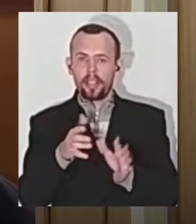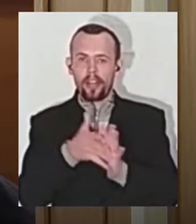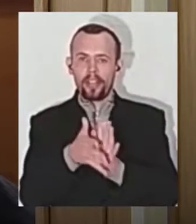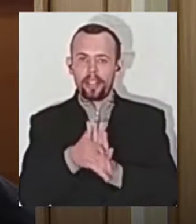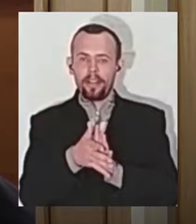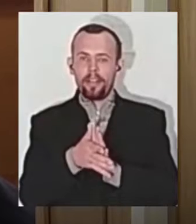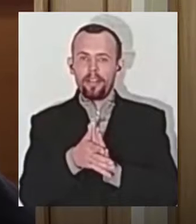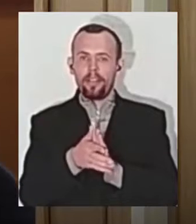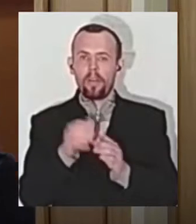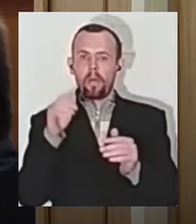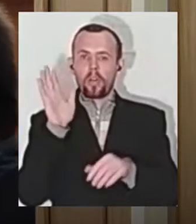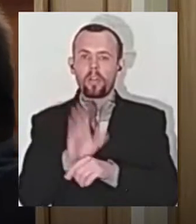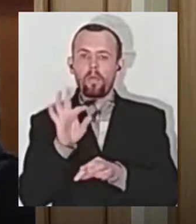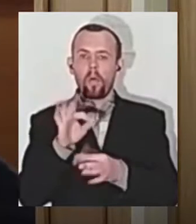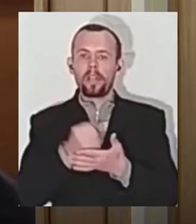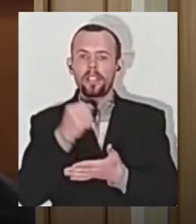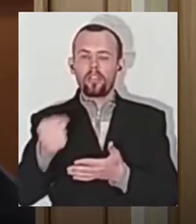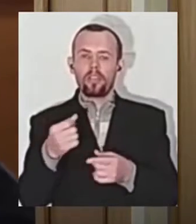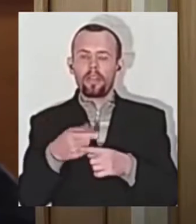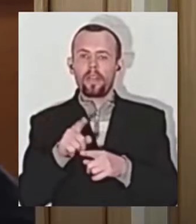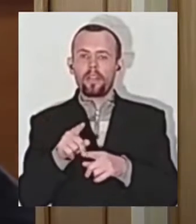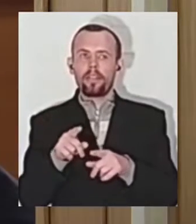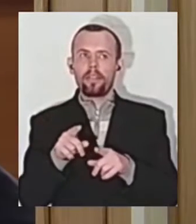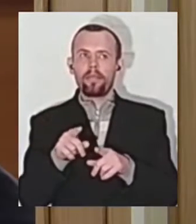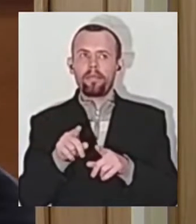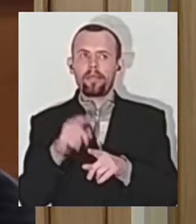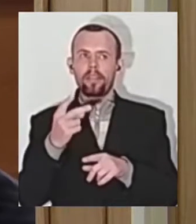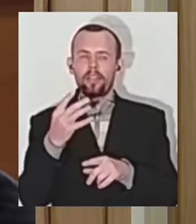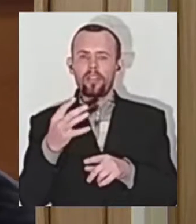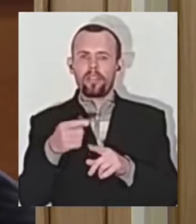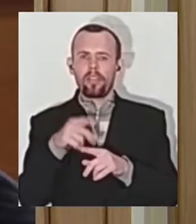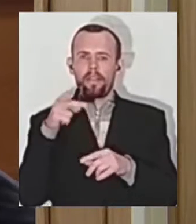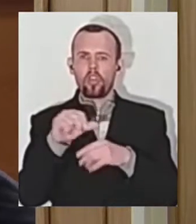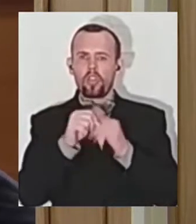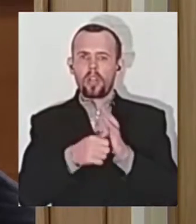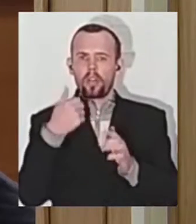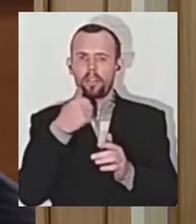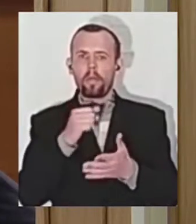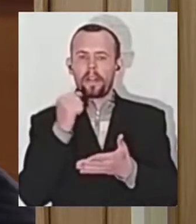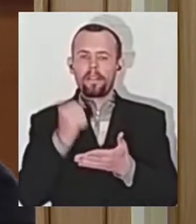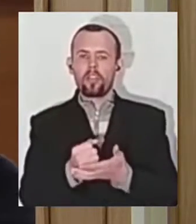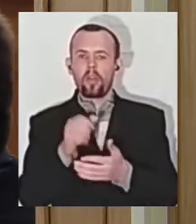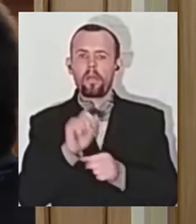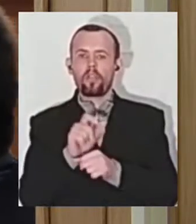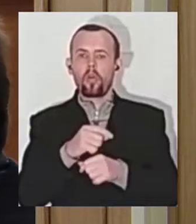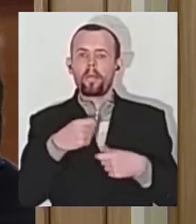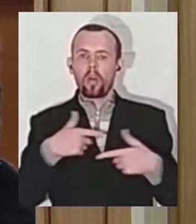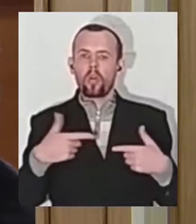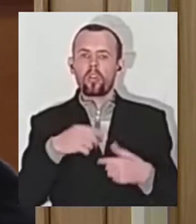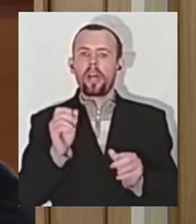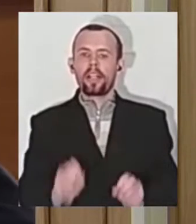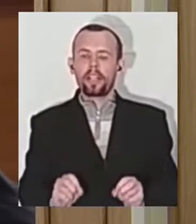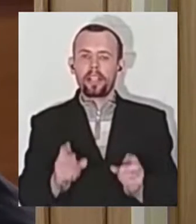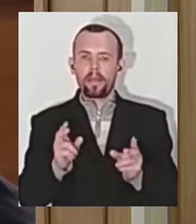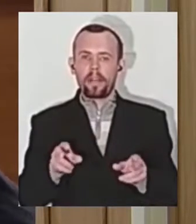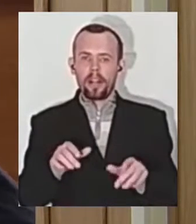постанову про призначення групи процесуальних керівників 25.04.2015 року, підтвердження повноважень прокурорів у кримінальному провадженні, першочергово, яке